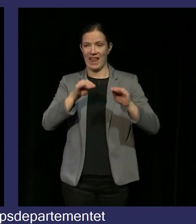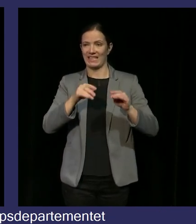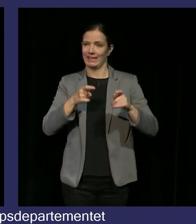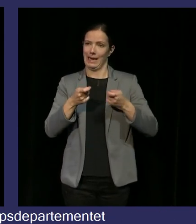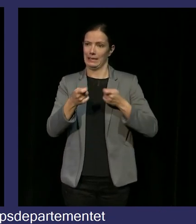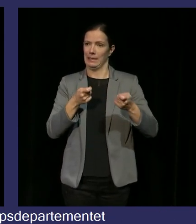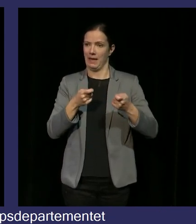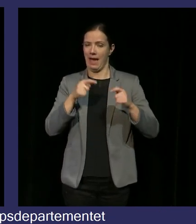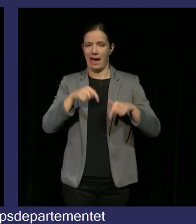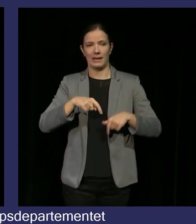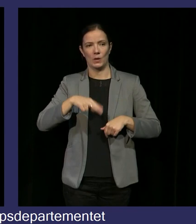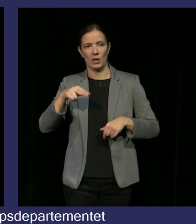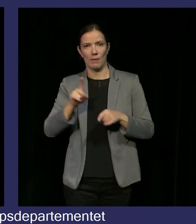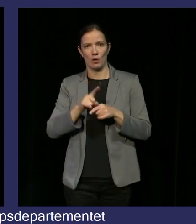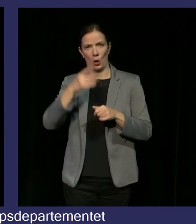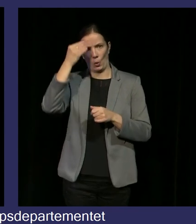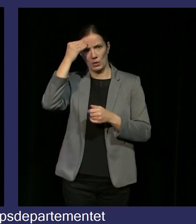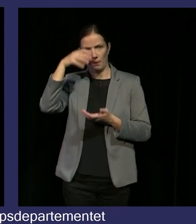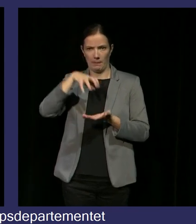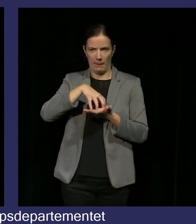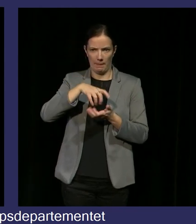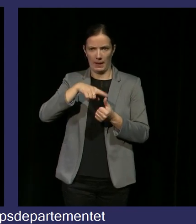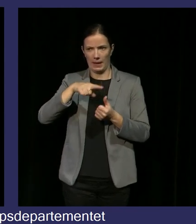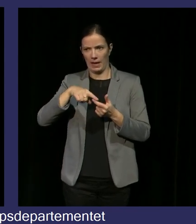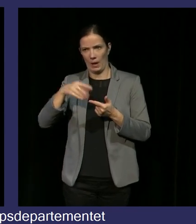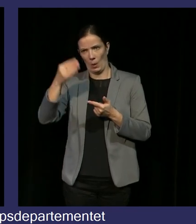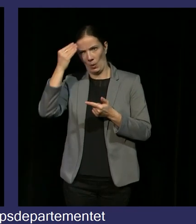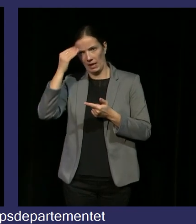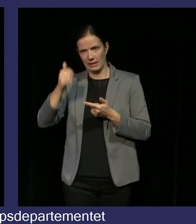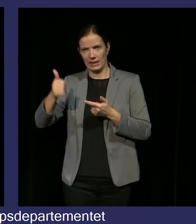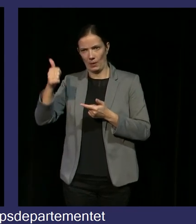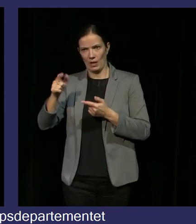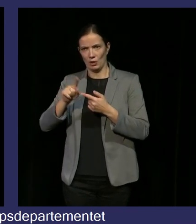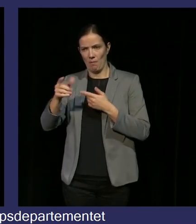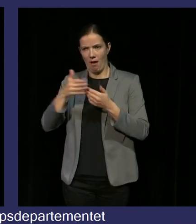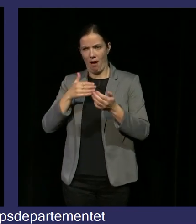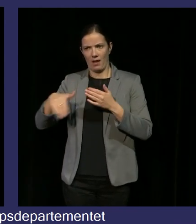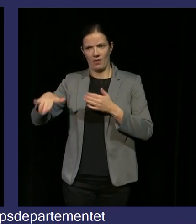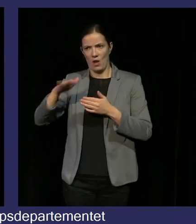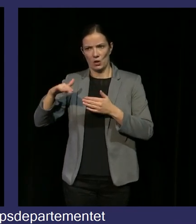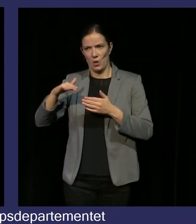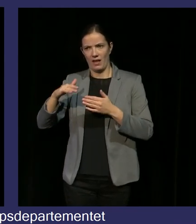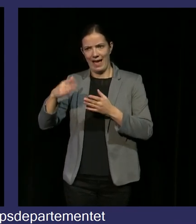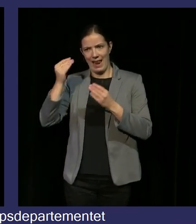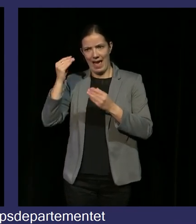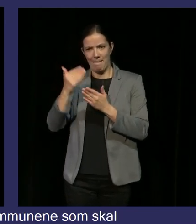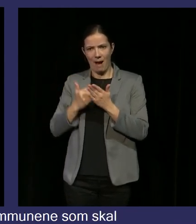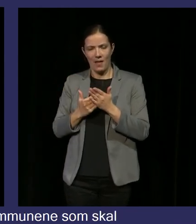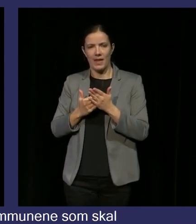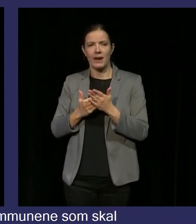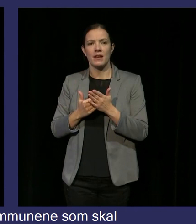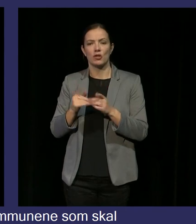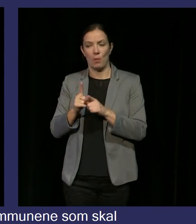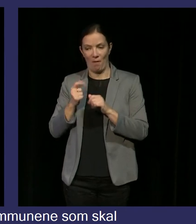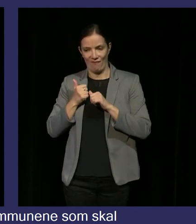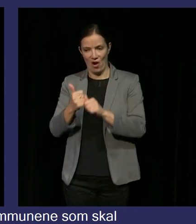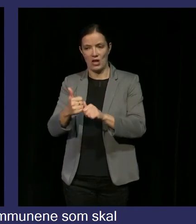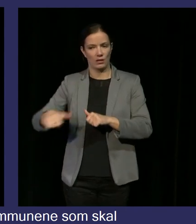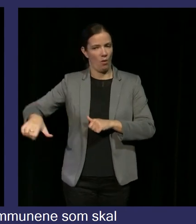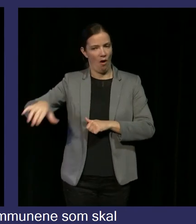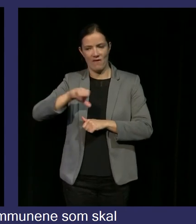Norge med et kunnskapsdepartement og et utdanningsdirektorat som lager nasjonale læreplaner som skal følges